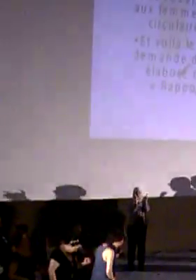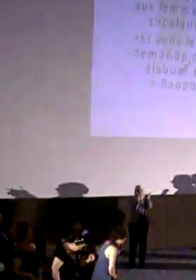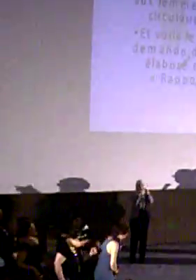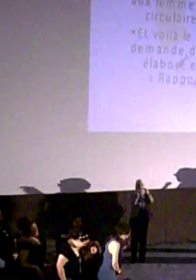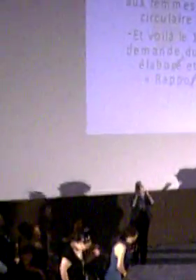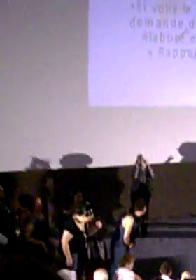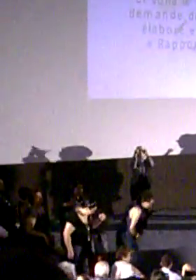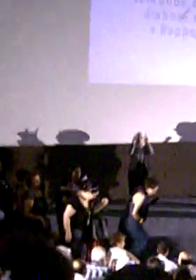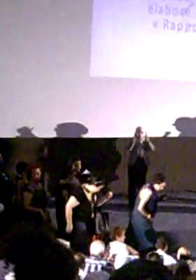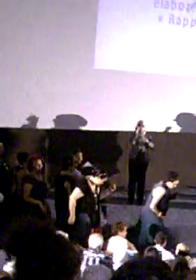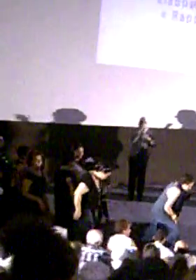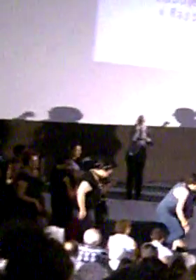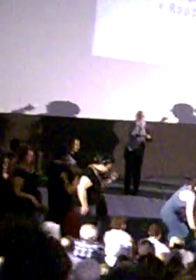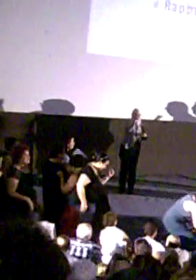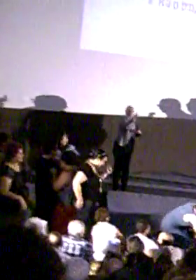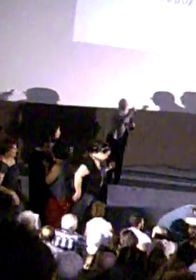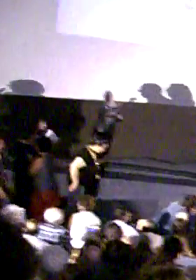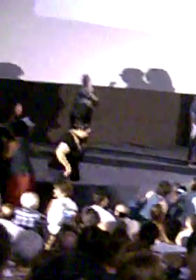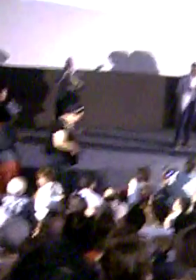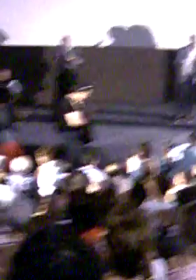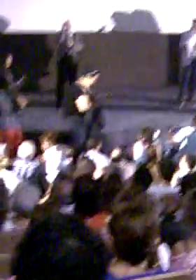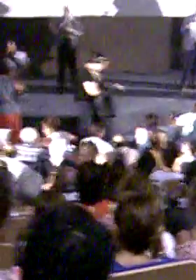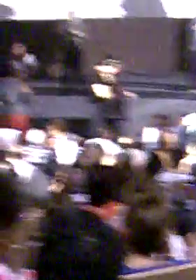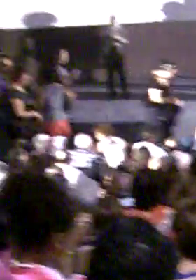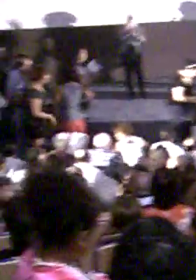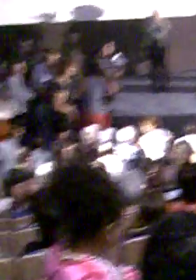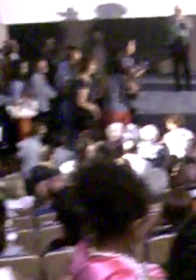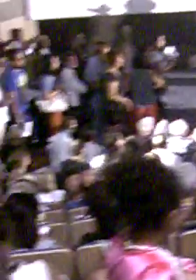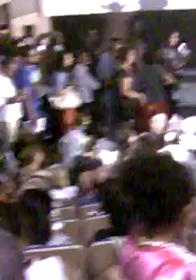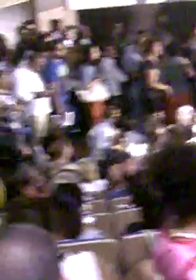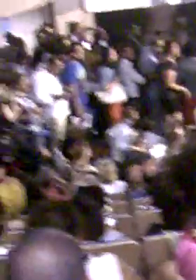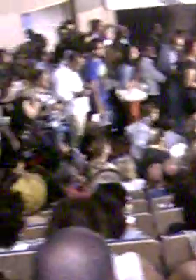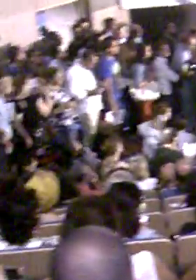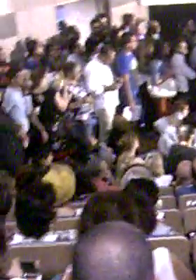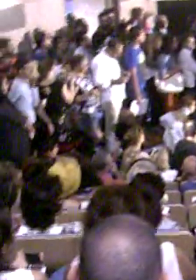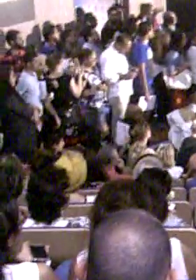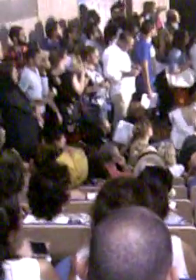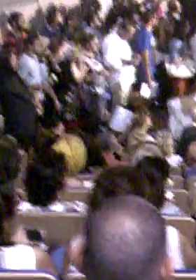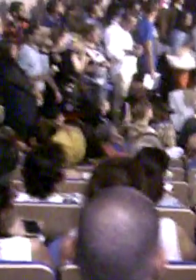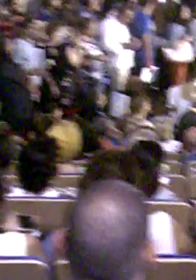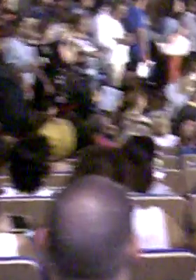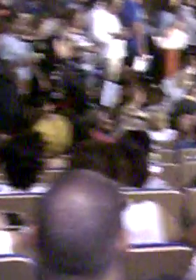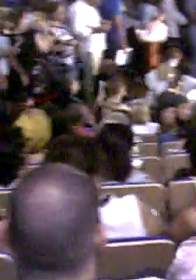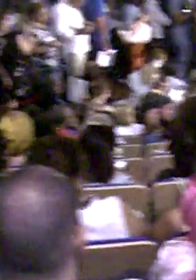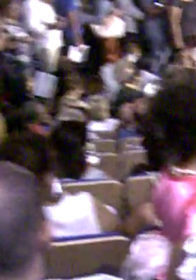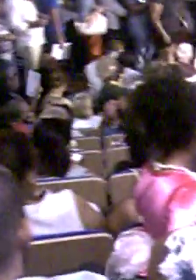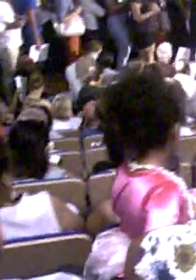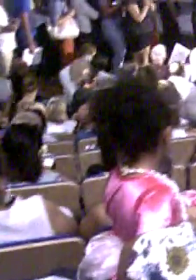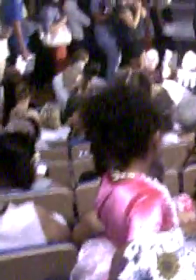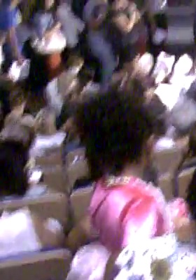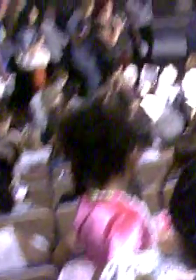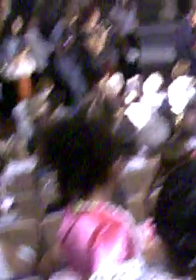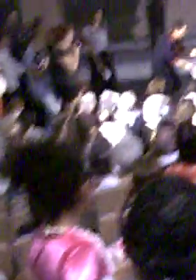الفردية، وجاء التقرير. جاء التقرير كلبنة هامة تنضاف إلى عهد